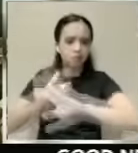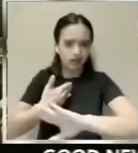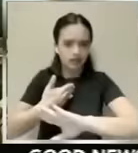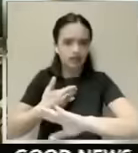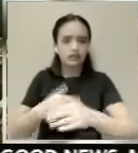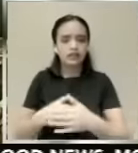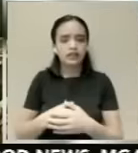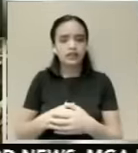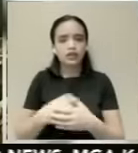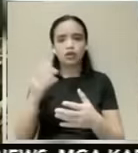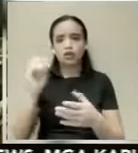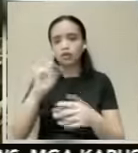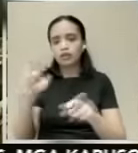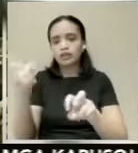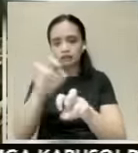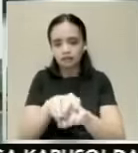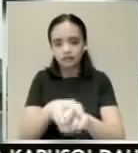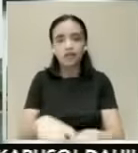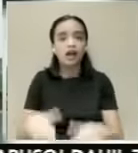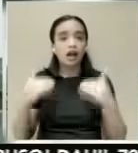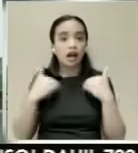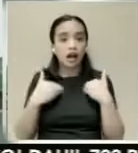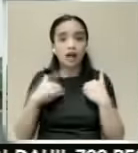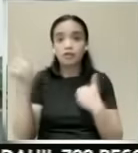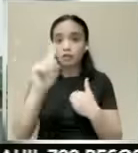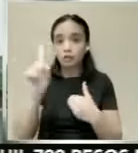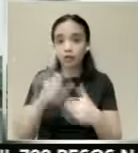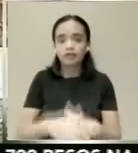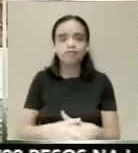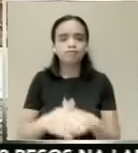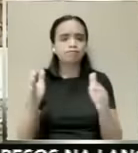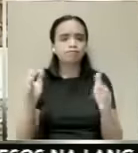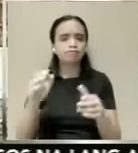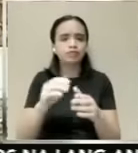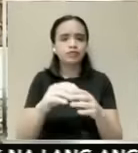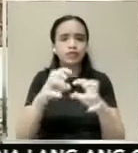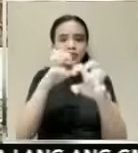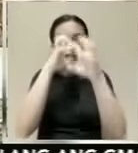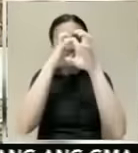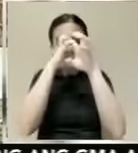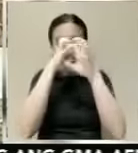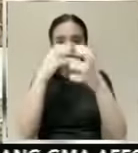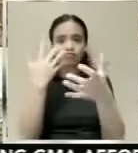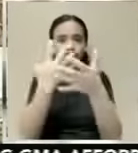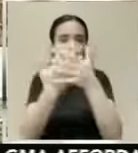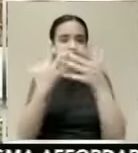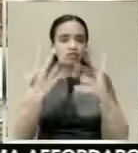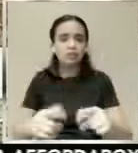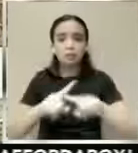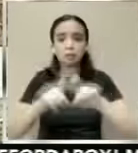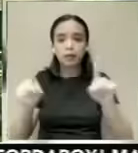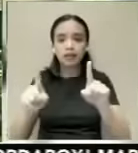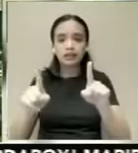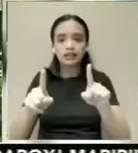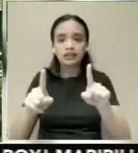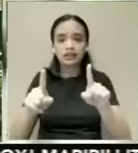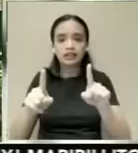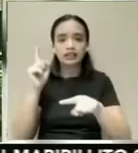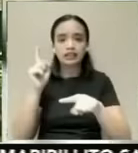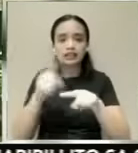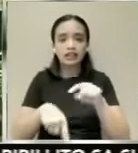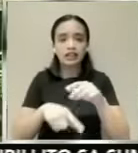kanila. Meron din ditong mga medium at maximum security inmate bagamat't hindi nakalalabas ng kanilang mga kolonya.